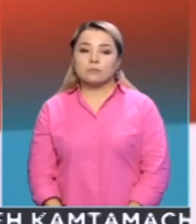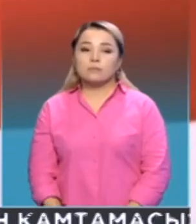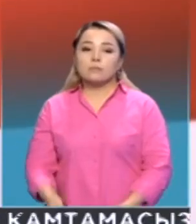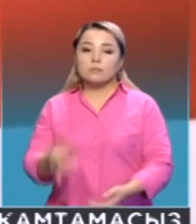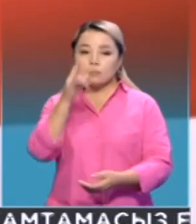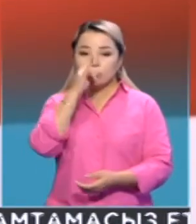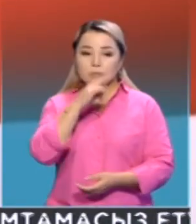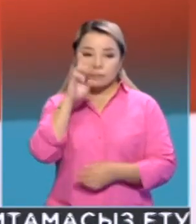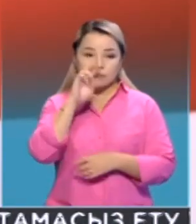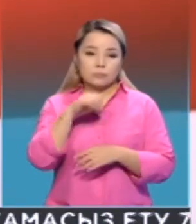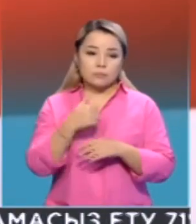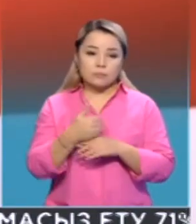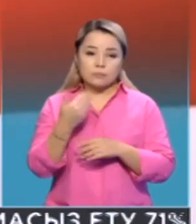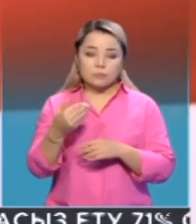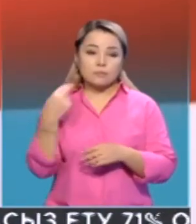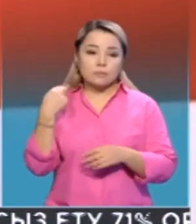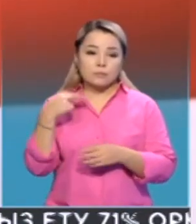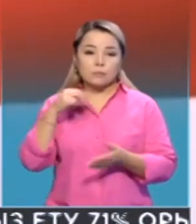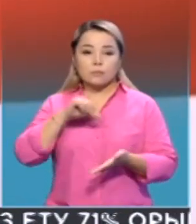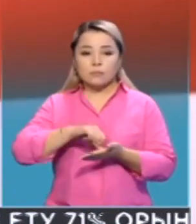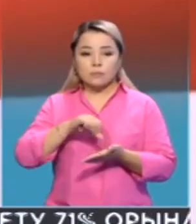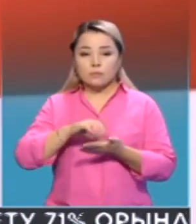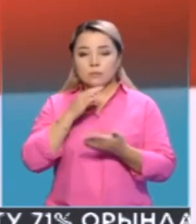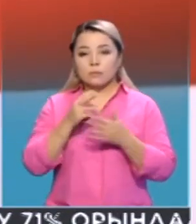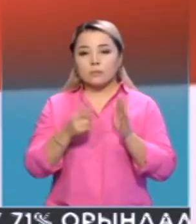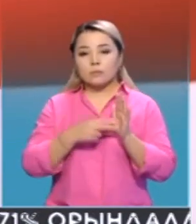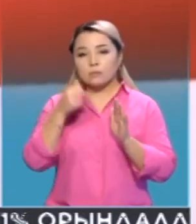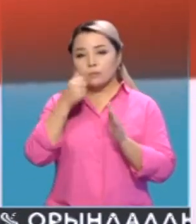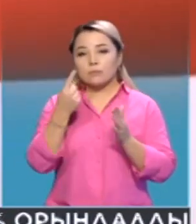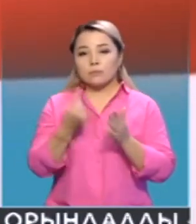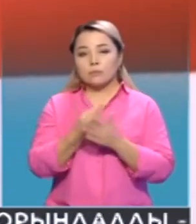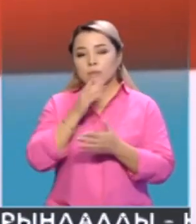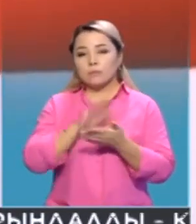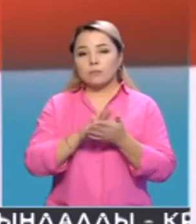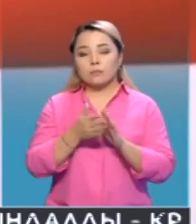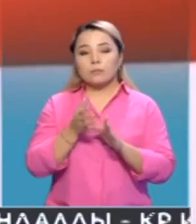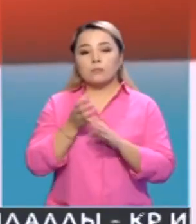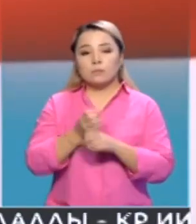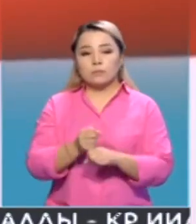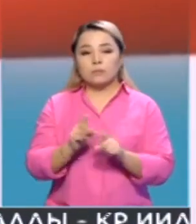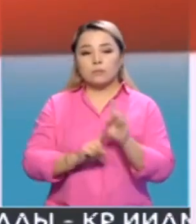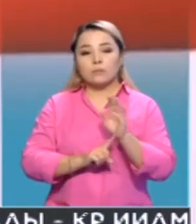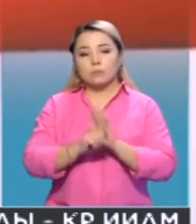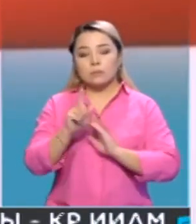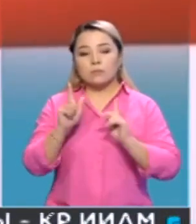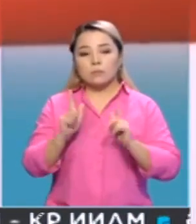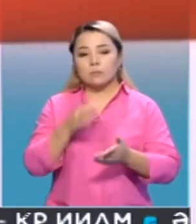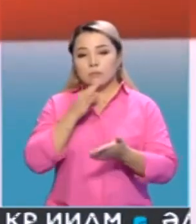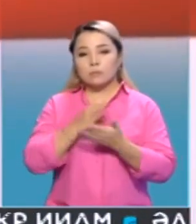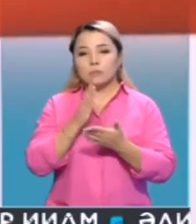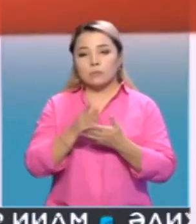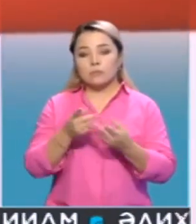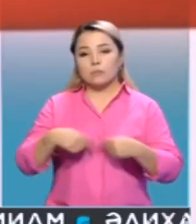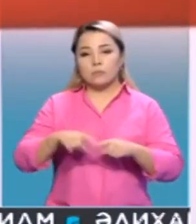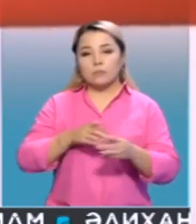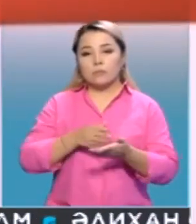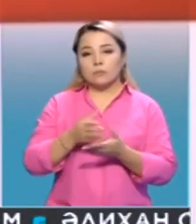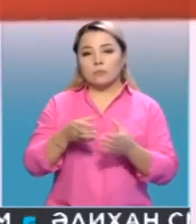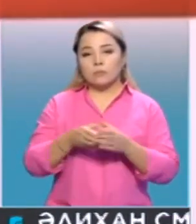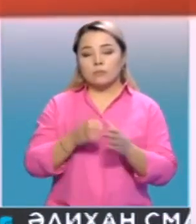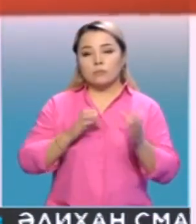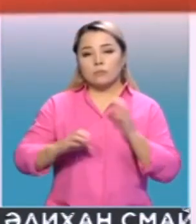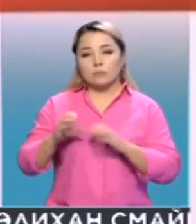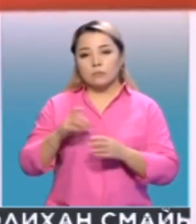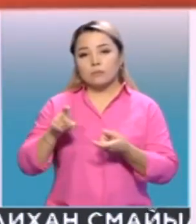Я Қазақстандықтар мемлекет басшысының президент өкілеттігін 7 жылдық бір ғана мерзімге шектеу туралы бастамасын қолдайды. Қоғамдық саясат